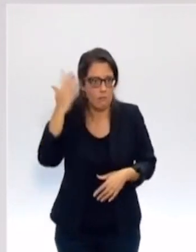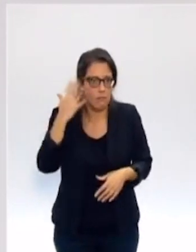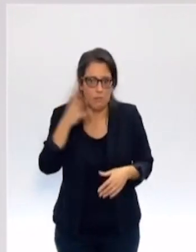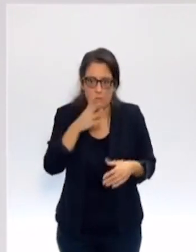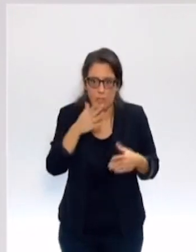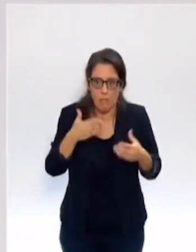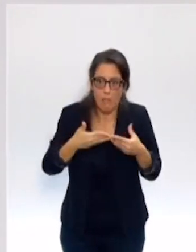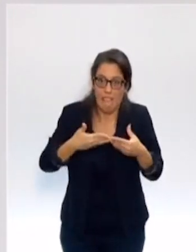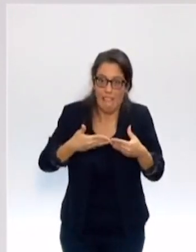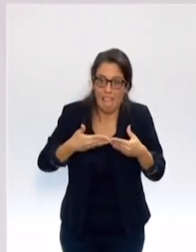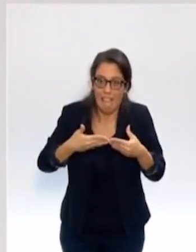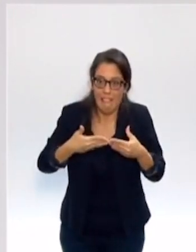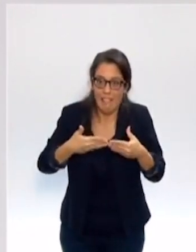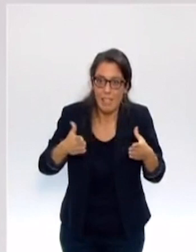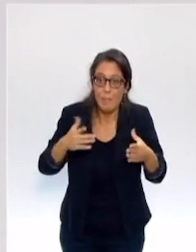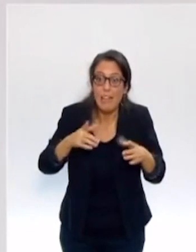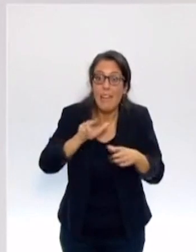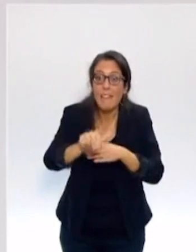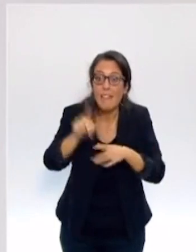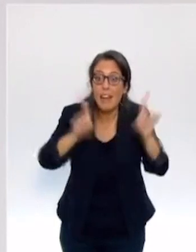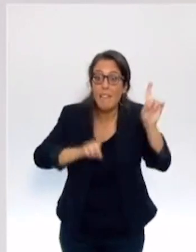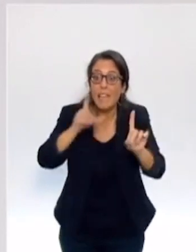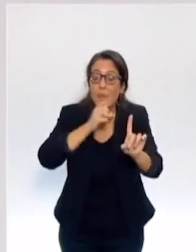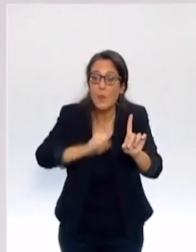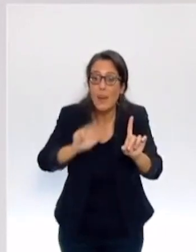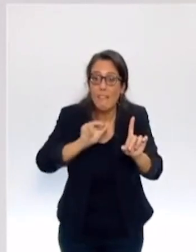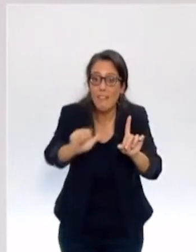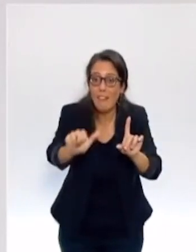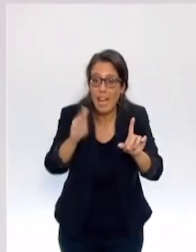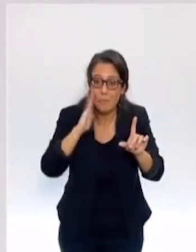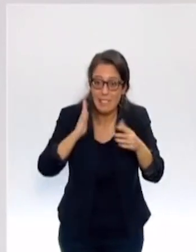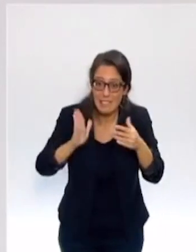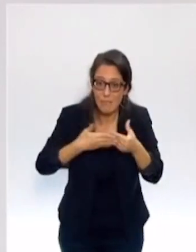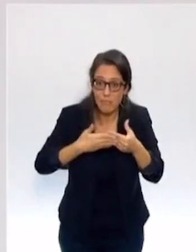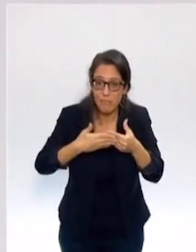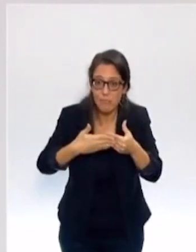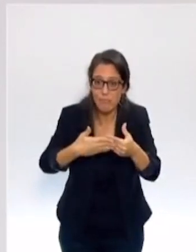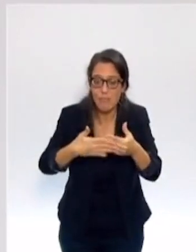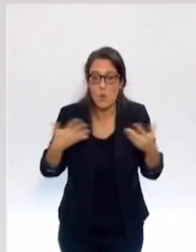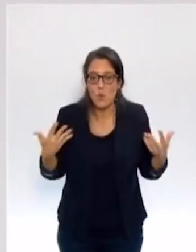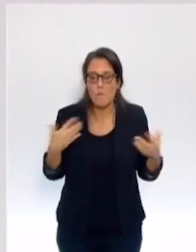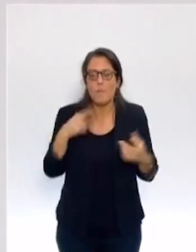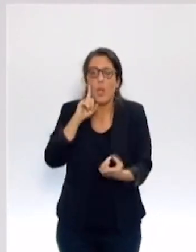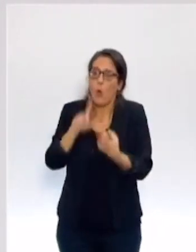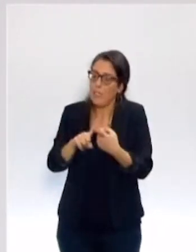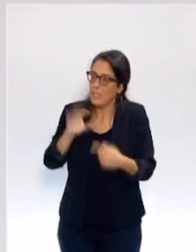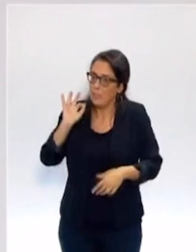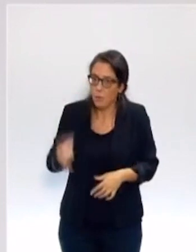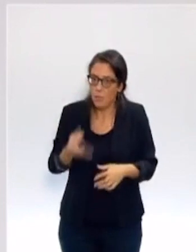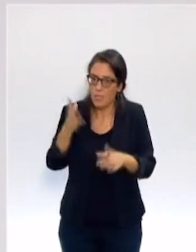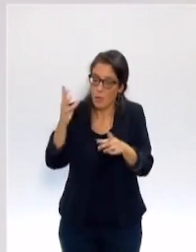tôt avant les fêtes de fin d'année notre objectif est bien de pouvoir y parvenir